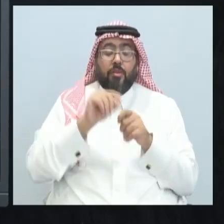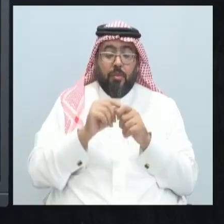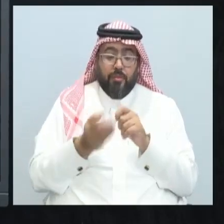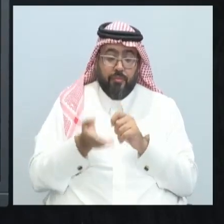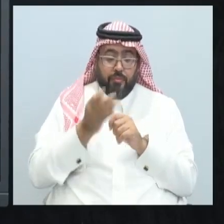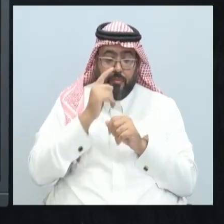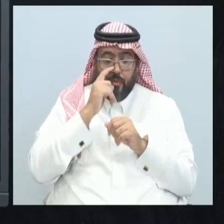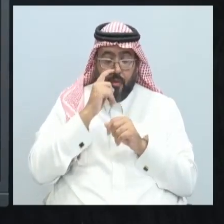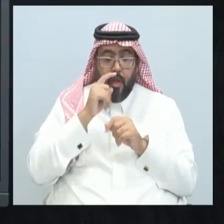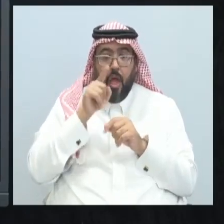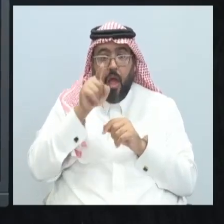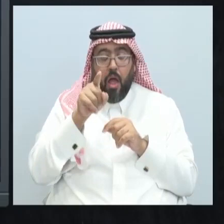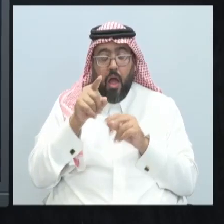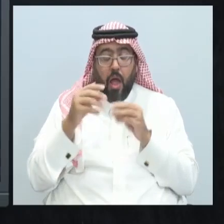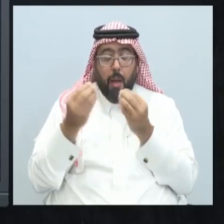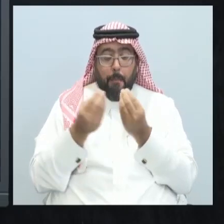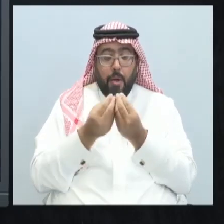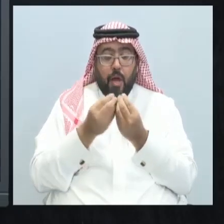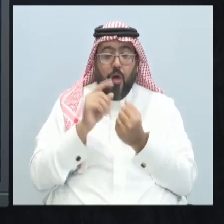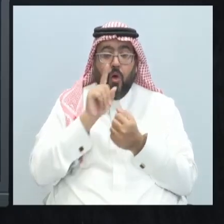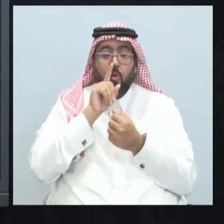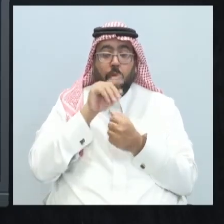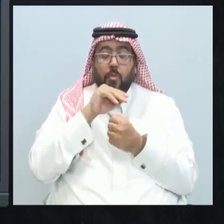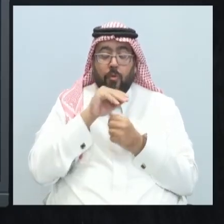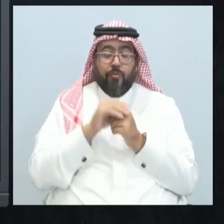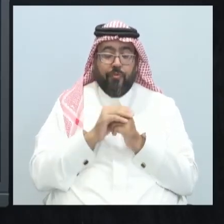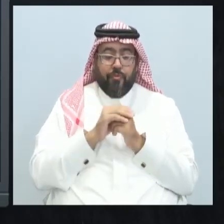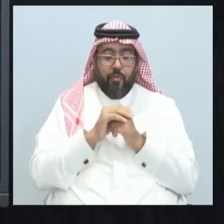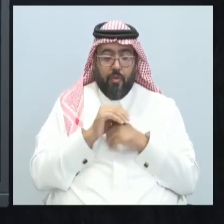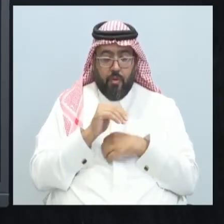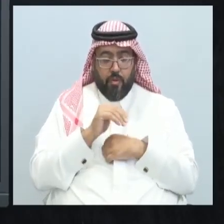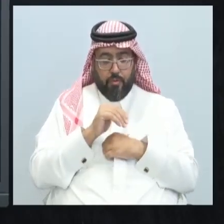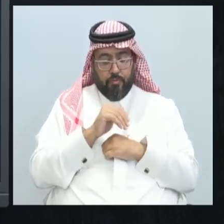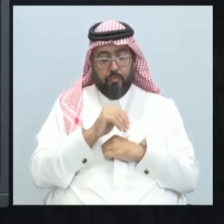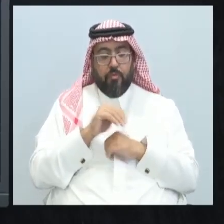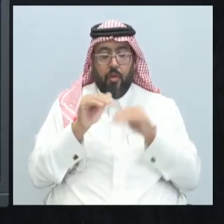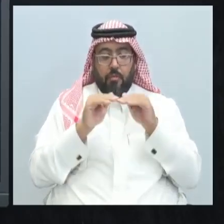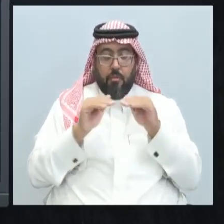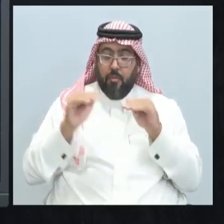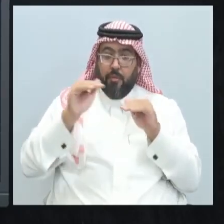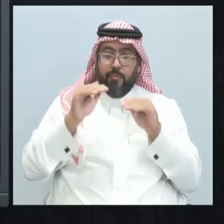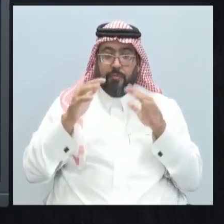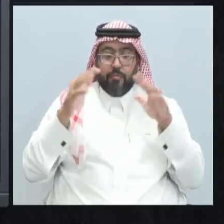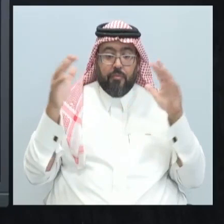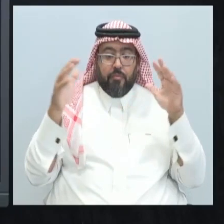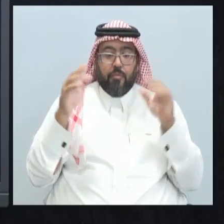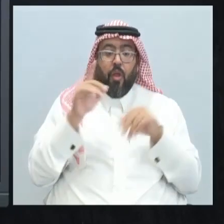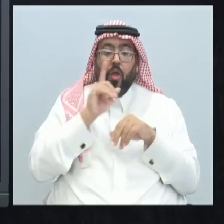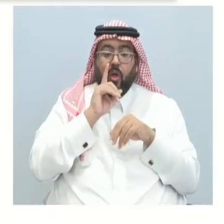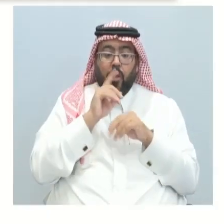حقه بحق الوالدين و وايضا من المكانه الكبيره لهذه